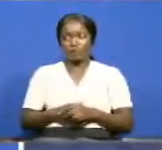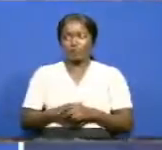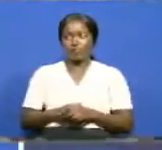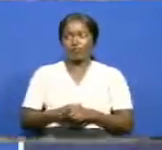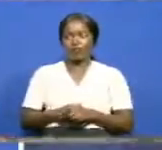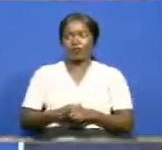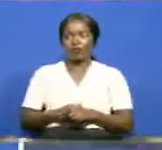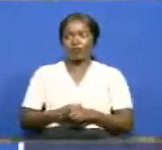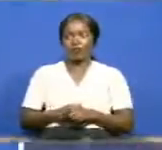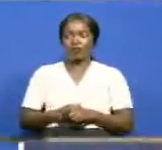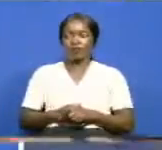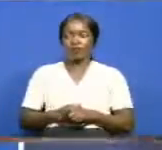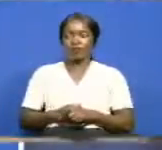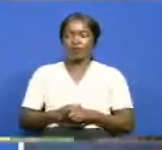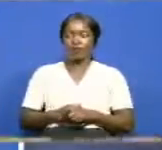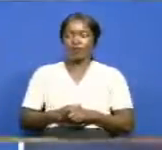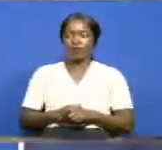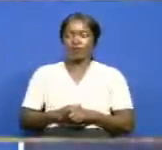One.